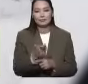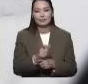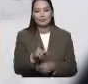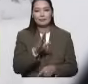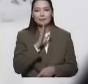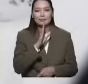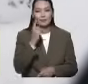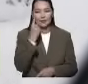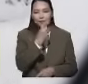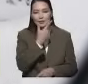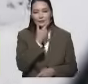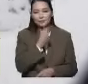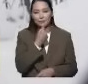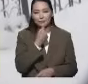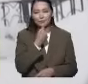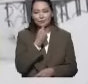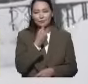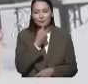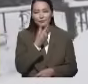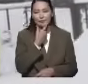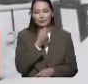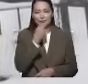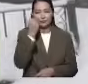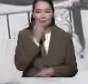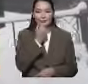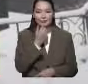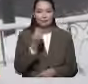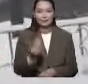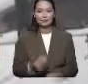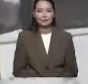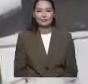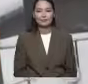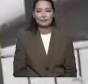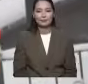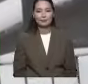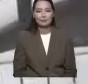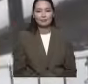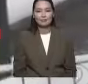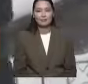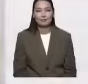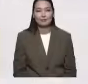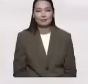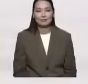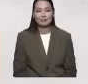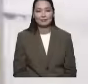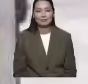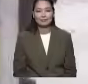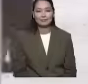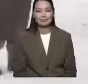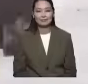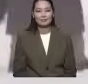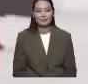глаза, прям сдалека видно. Спасибо. Хотела вот это сказать. Все. Спасибо. Ағай, көмектесейін